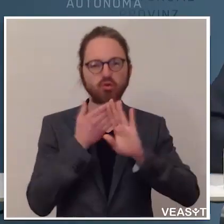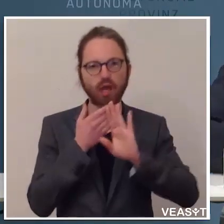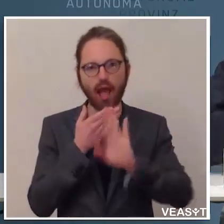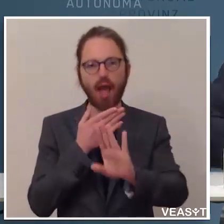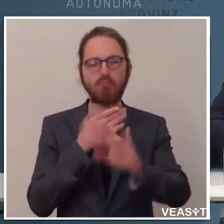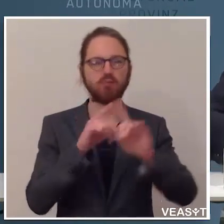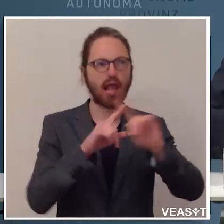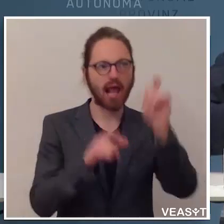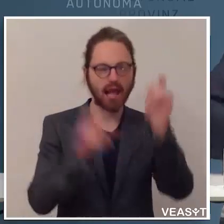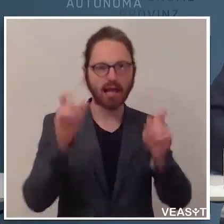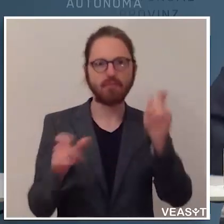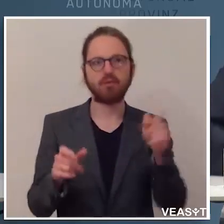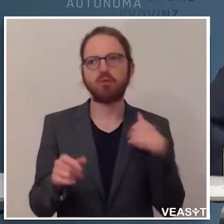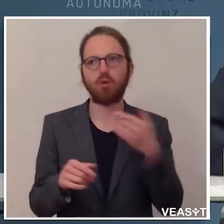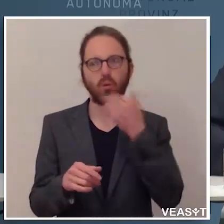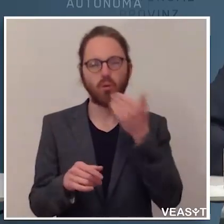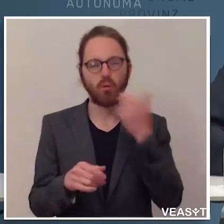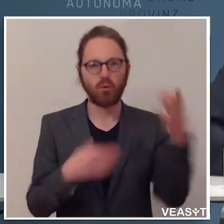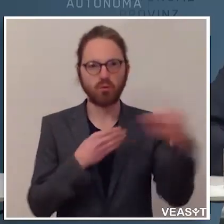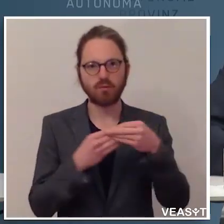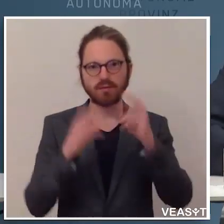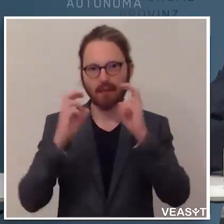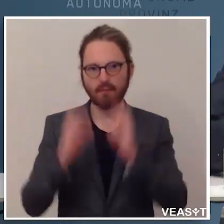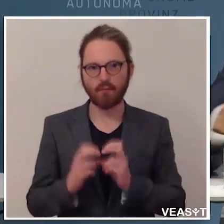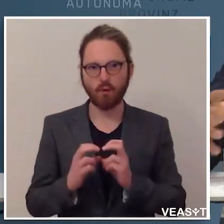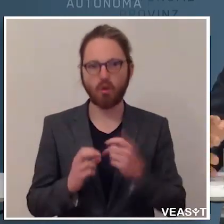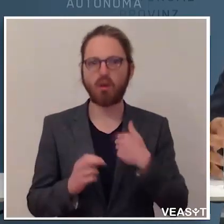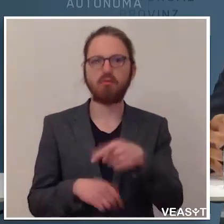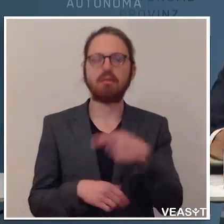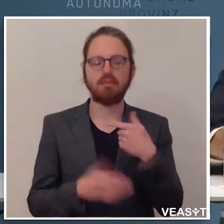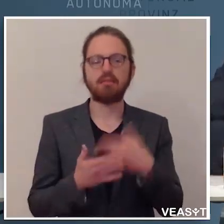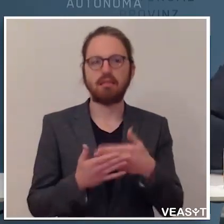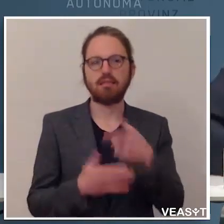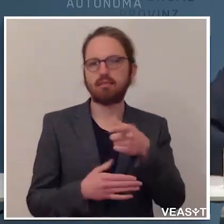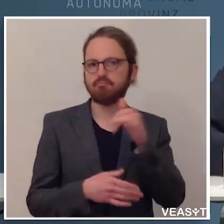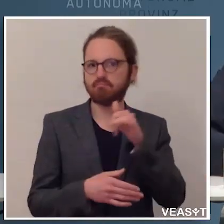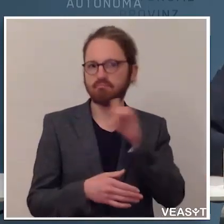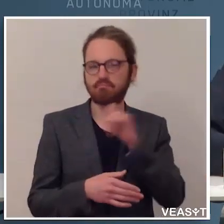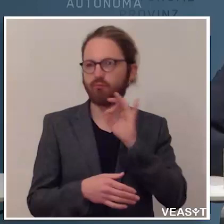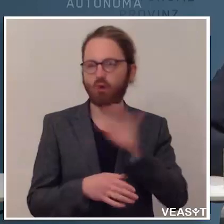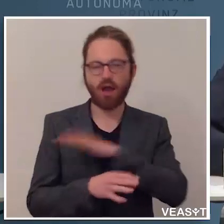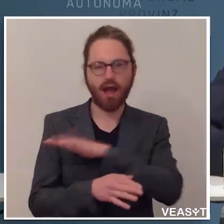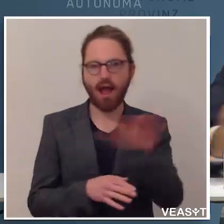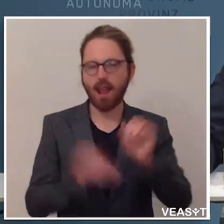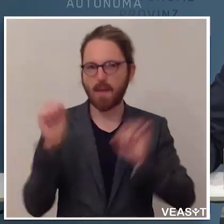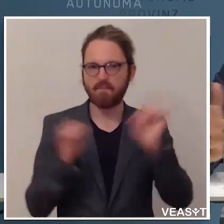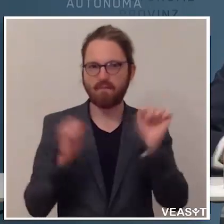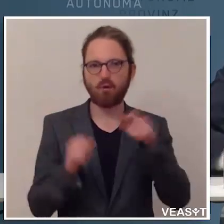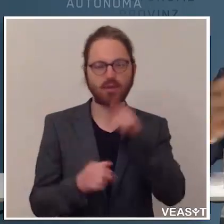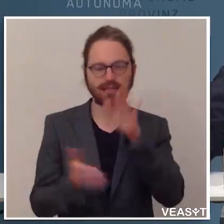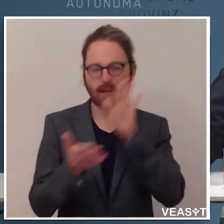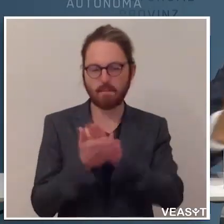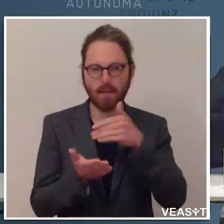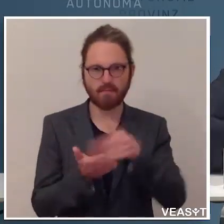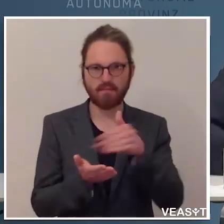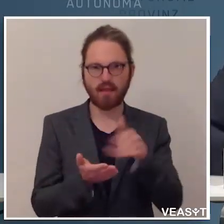nicht schon bisher gemeinsam zusammen gewohnt hat. Das gilt für alle Bewegungen, das muss weiterhin aufrechterhalten bleiben, aber natürlich,